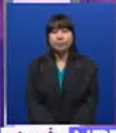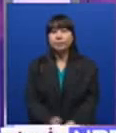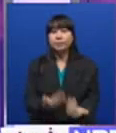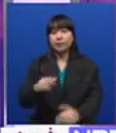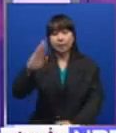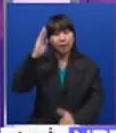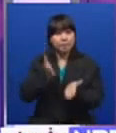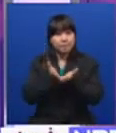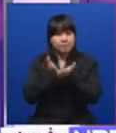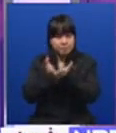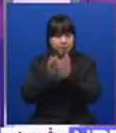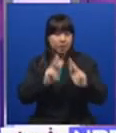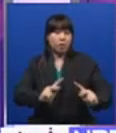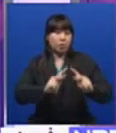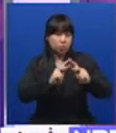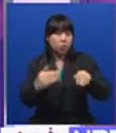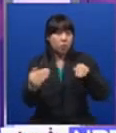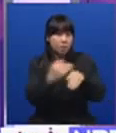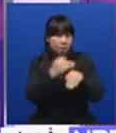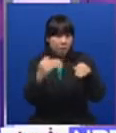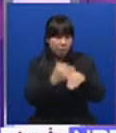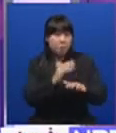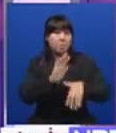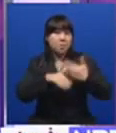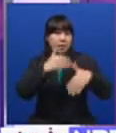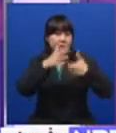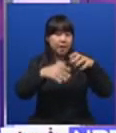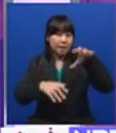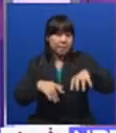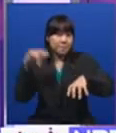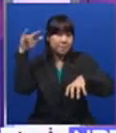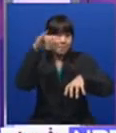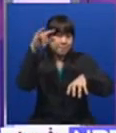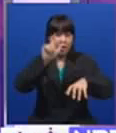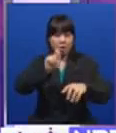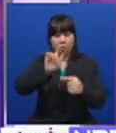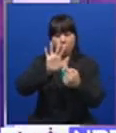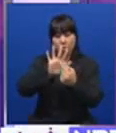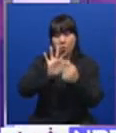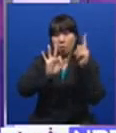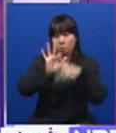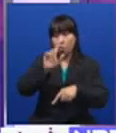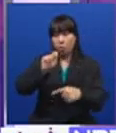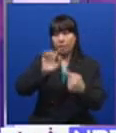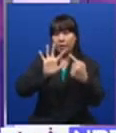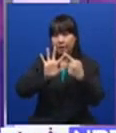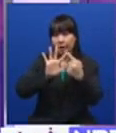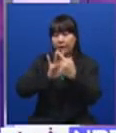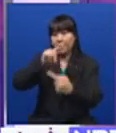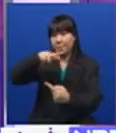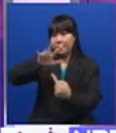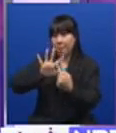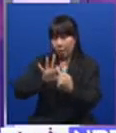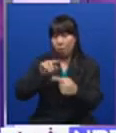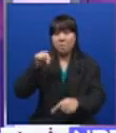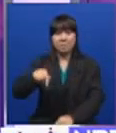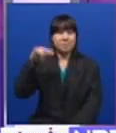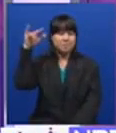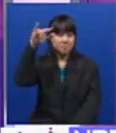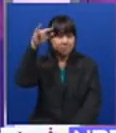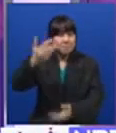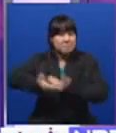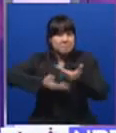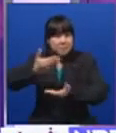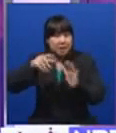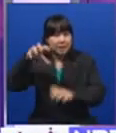กองทัพเรือและกระทรวงคมนาคมจะพัฒนาท่ากาศยานอู่ตะเภาให้เป็นสนามบินเชิงพาณิชย์แห่งที่ 3รองรับการ